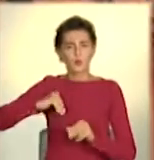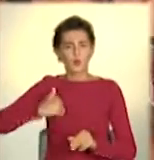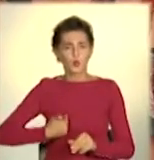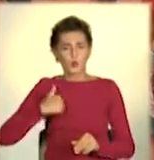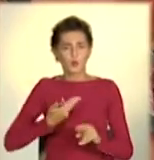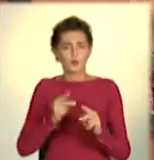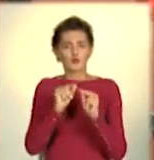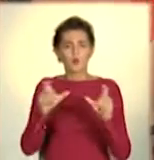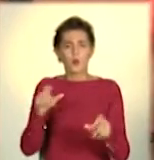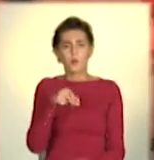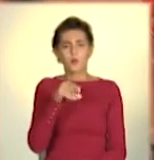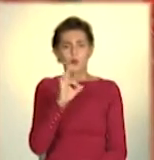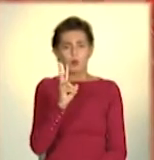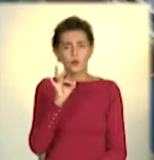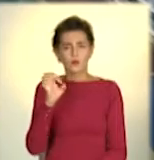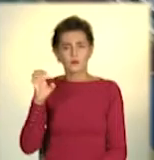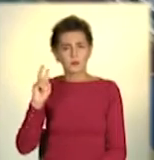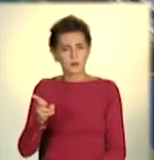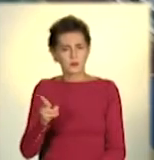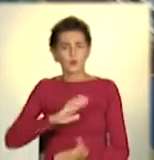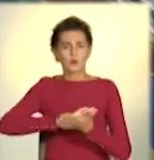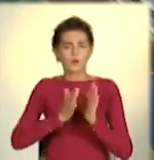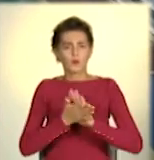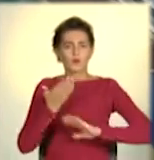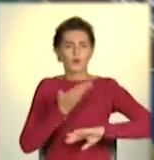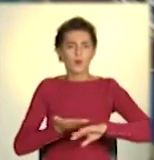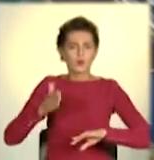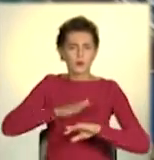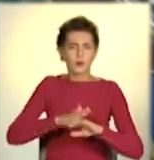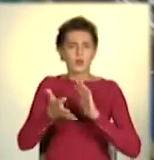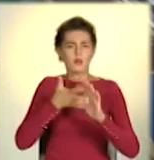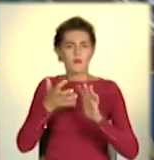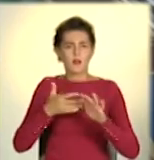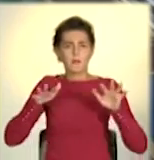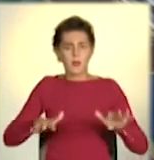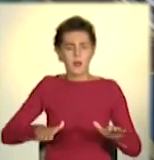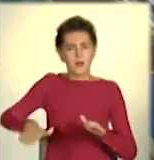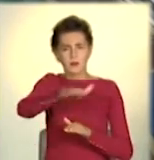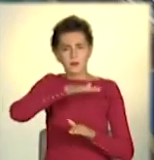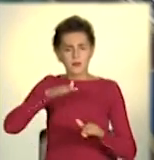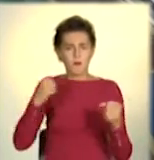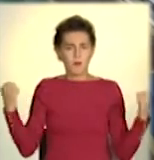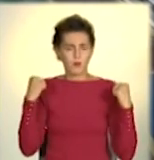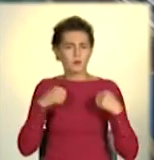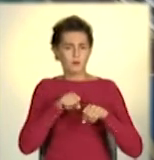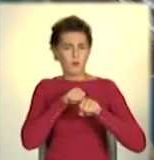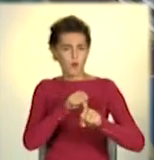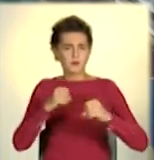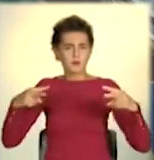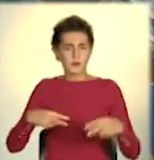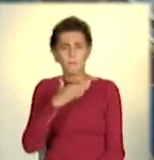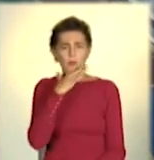шкіл Покровська. Условия очень тяжелые, условия тяжелые, отсутствует ринг боксерский уже сколько лет.